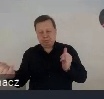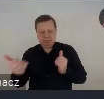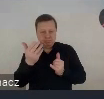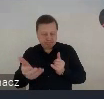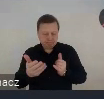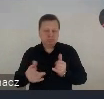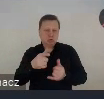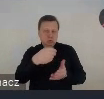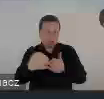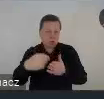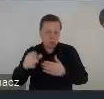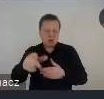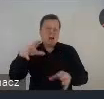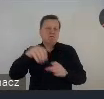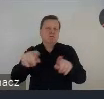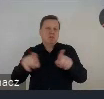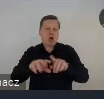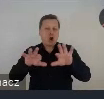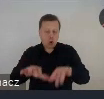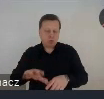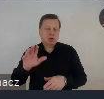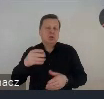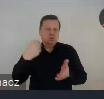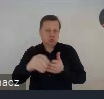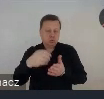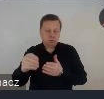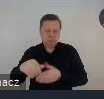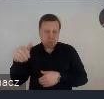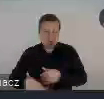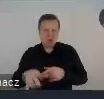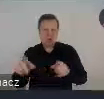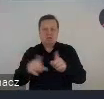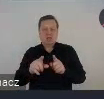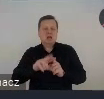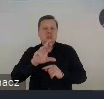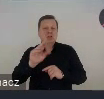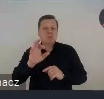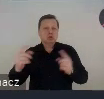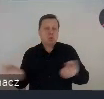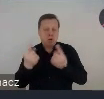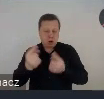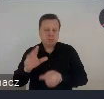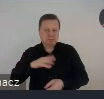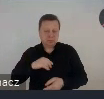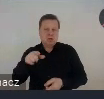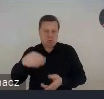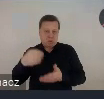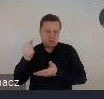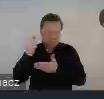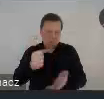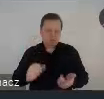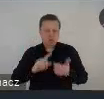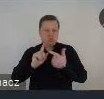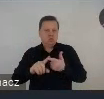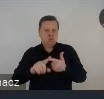również sprzętu komputerowego i działania związane z promowaniem rzemiosła. Drugi cel to jest